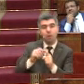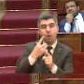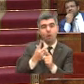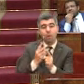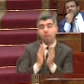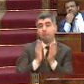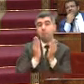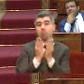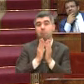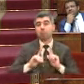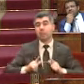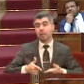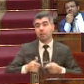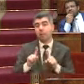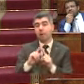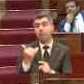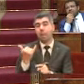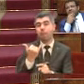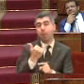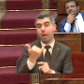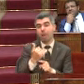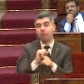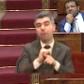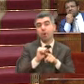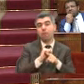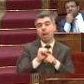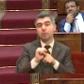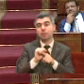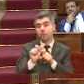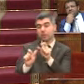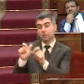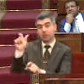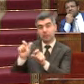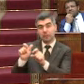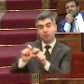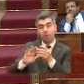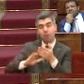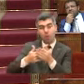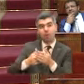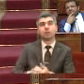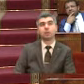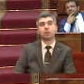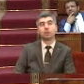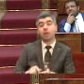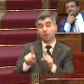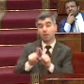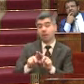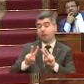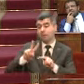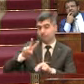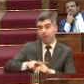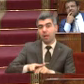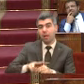تطلع بدورها الأساسي في هذا المجال، لأن المدرسة العمومية المغربية تعتبر المشتى الحقيقي لكل